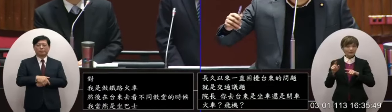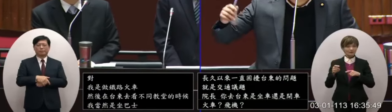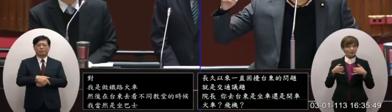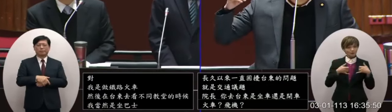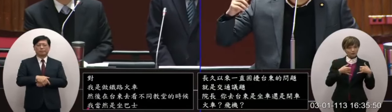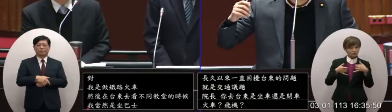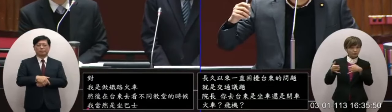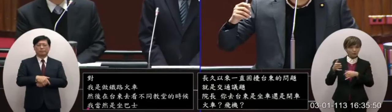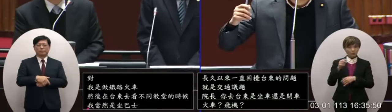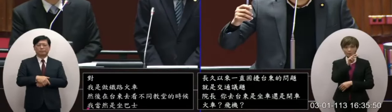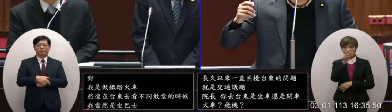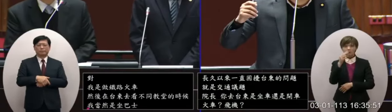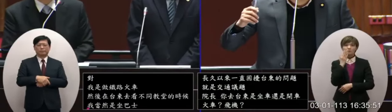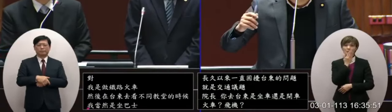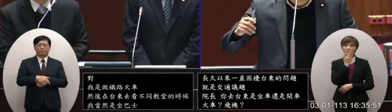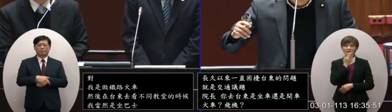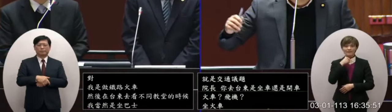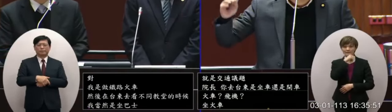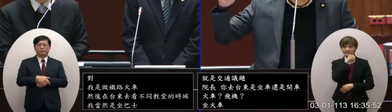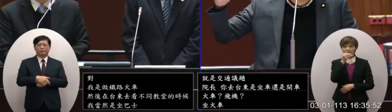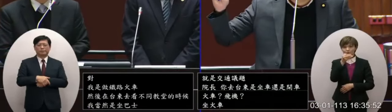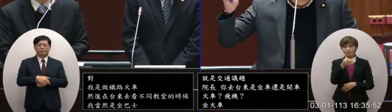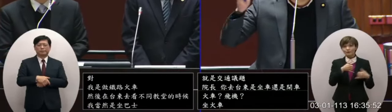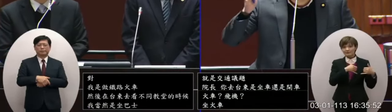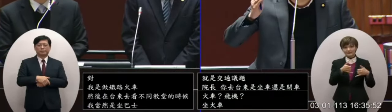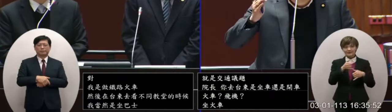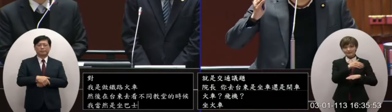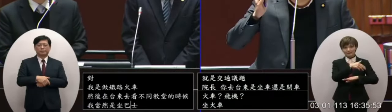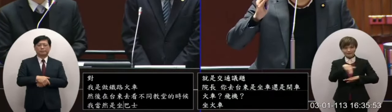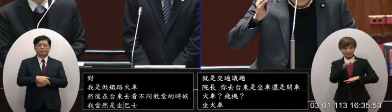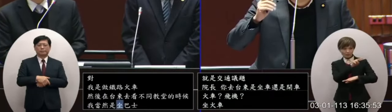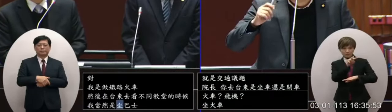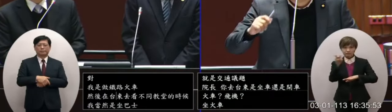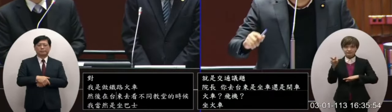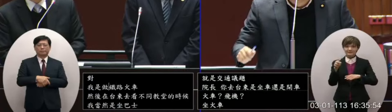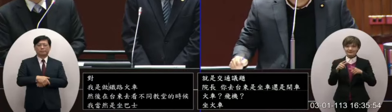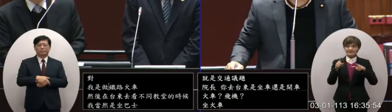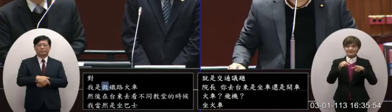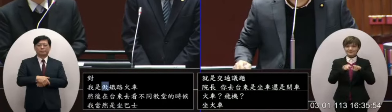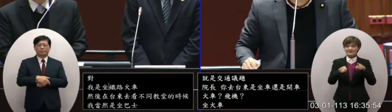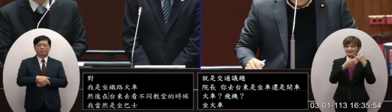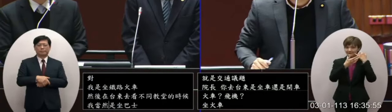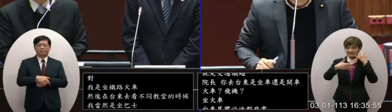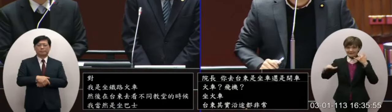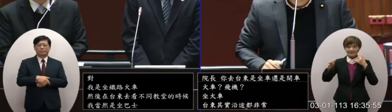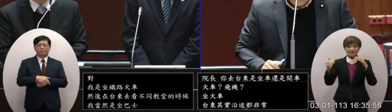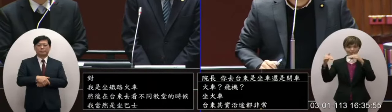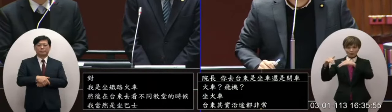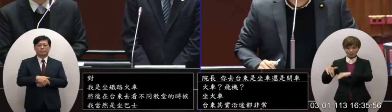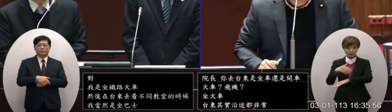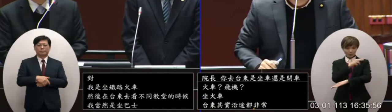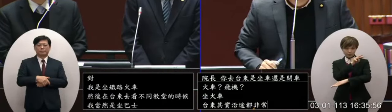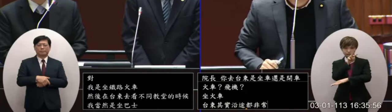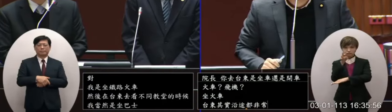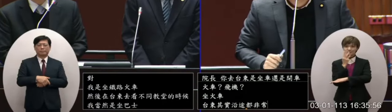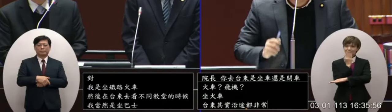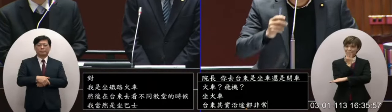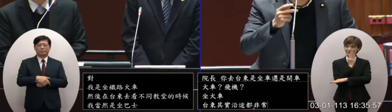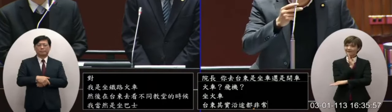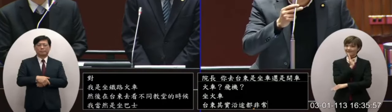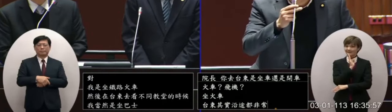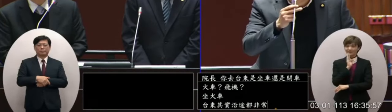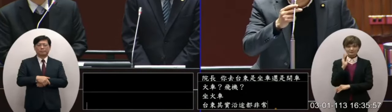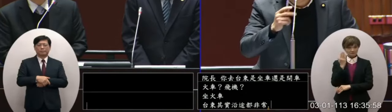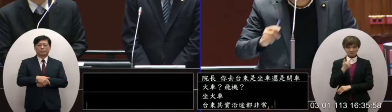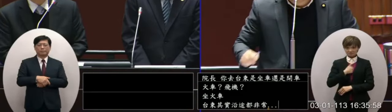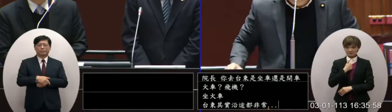非常漂亮，从台九线一路都非常漂亮，从太平洋到纵谷线的风景都非常优美。可是台东其实也